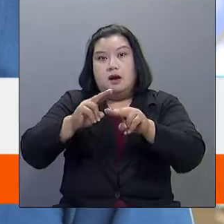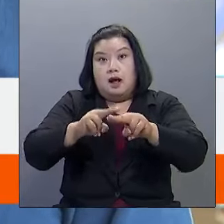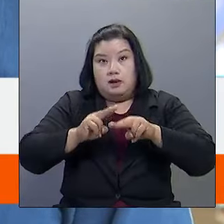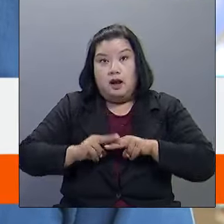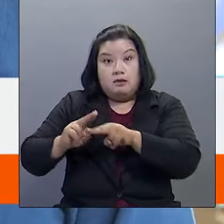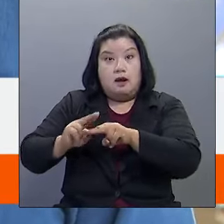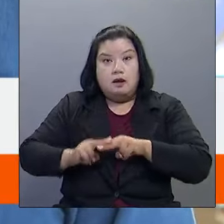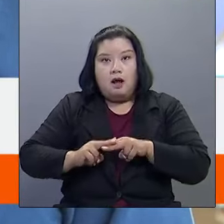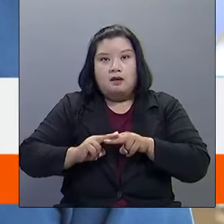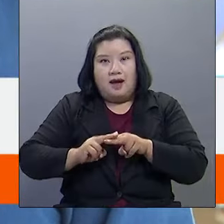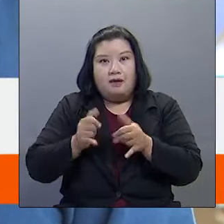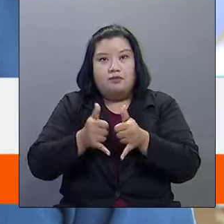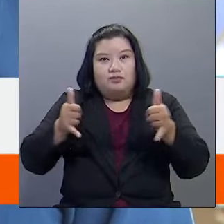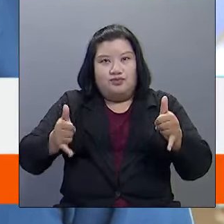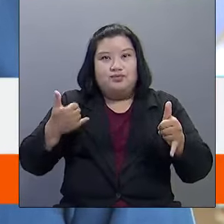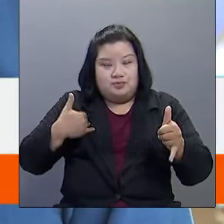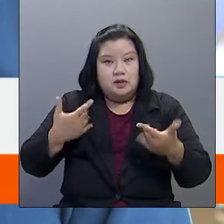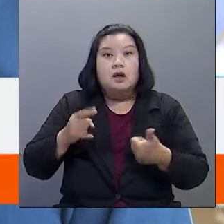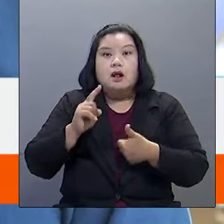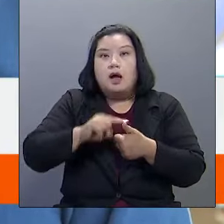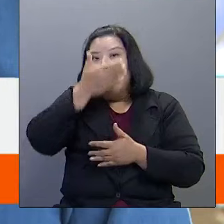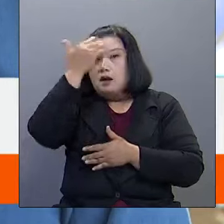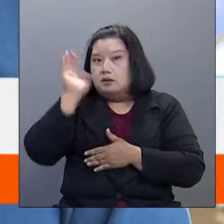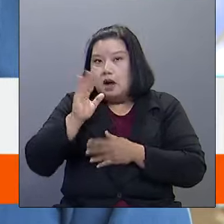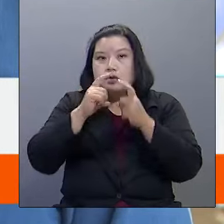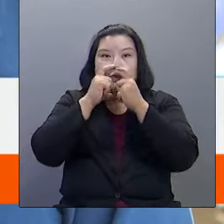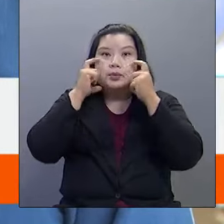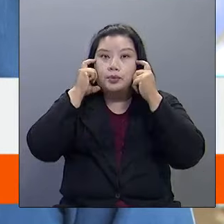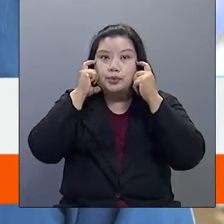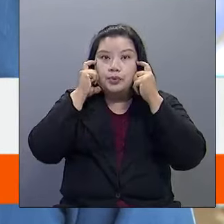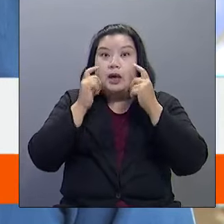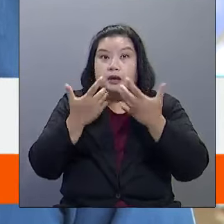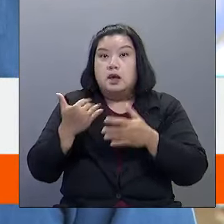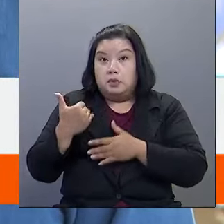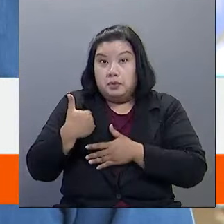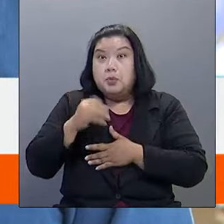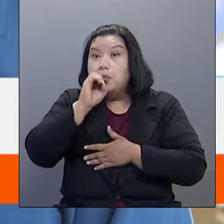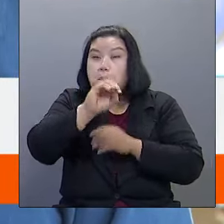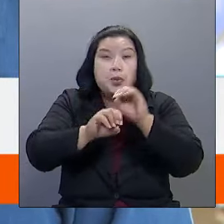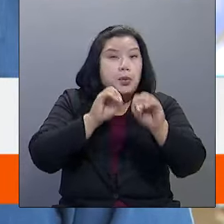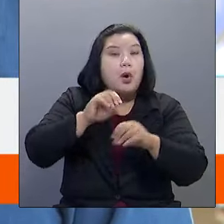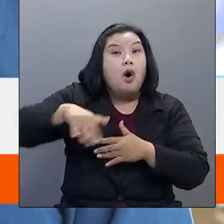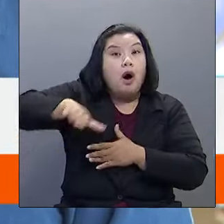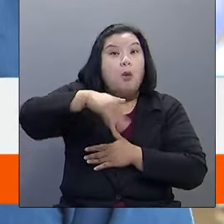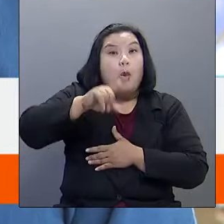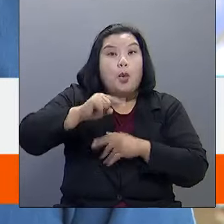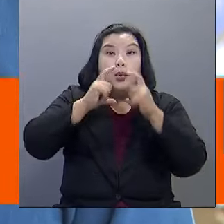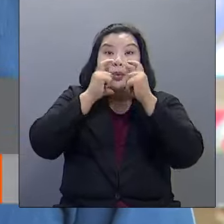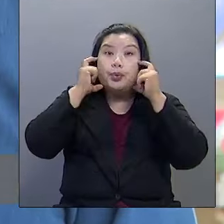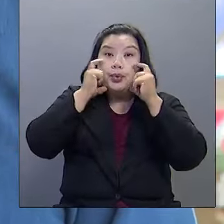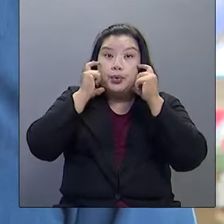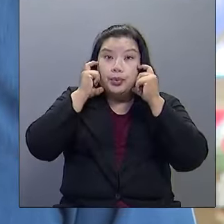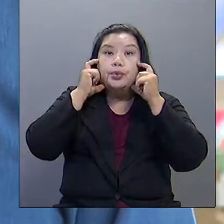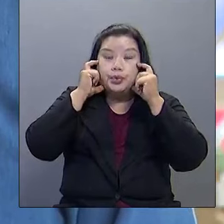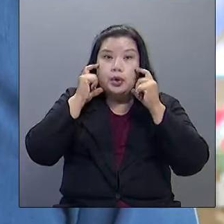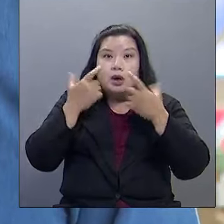และที่สำคัญก็คือการสวมหน้ากากนะครับซึ่งเราได้แนะนำเชิญชวนนะครับอ่าให้สวมหน้ากากนะครับแล้วก็